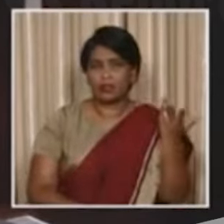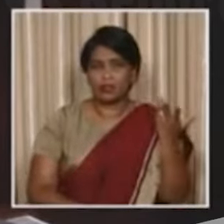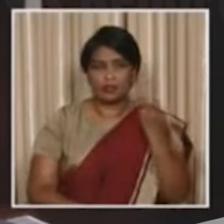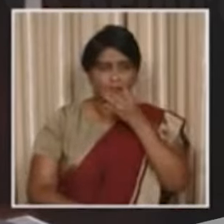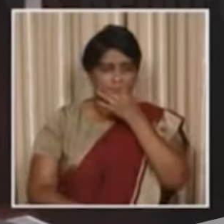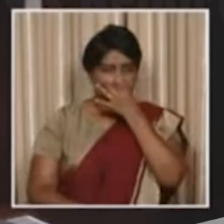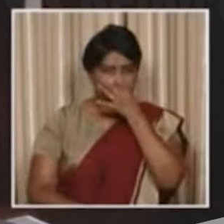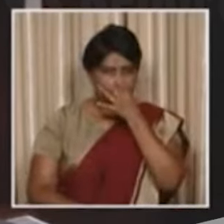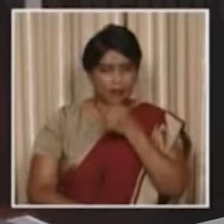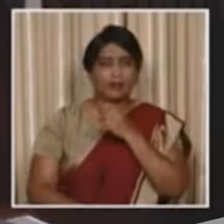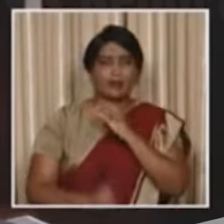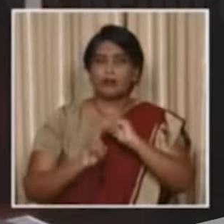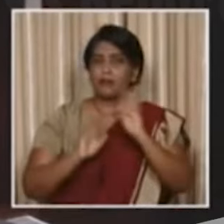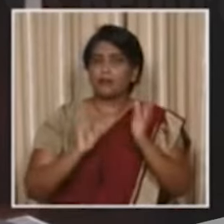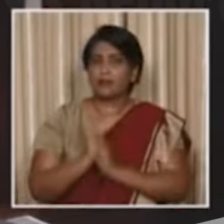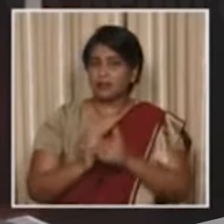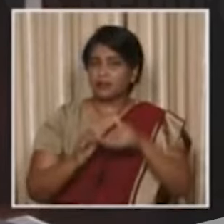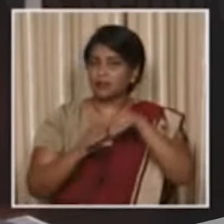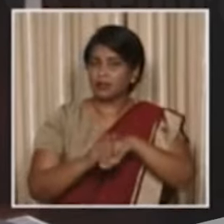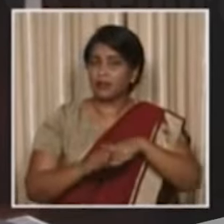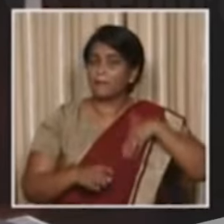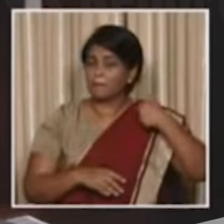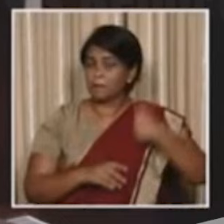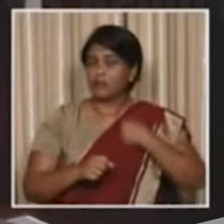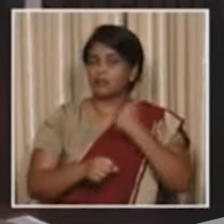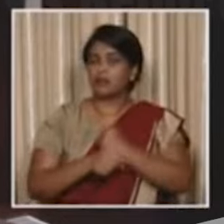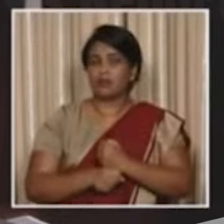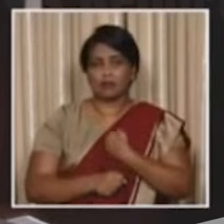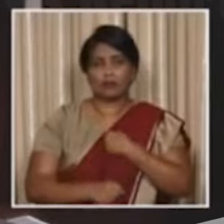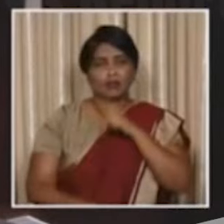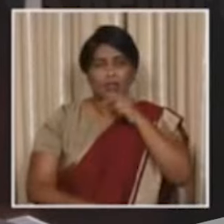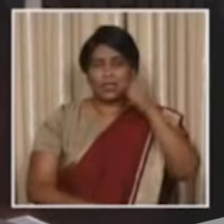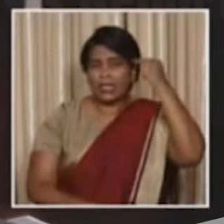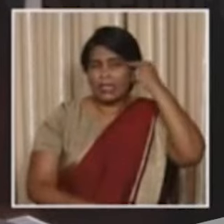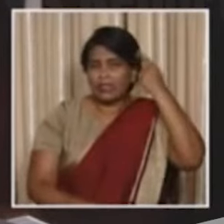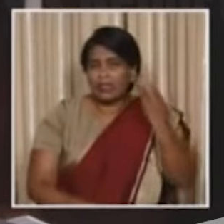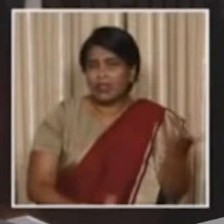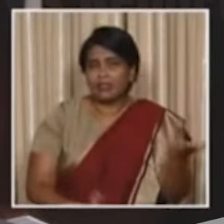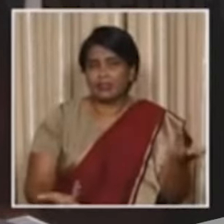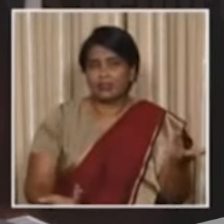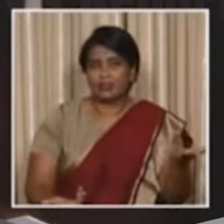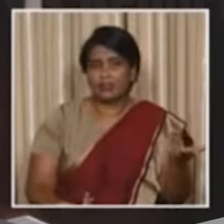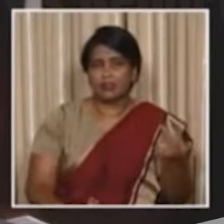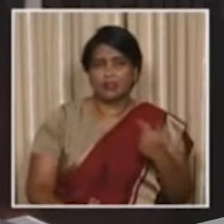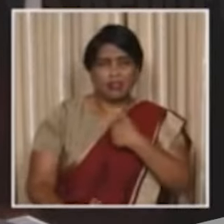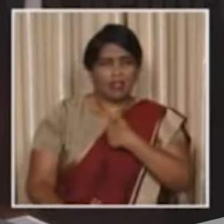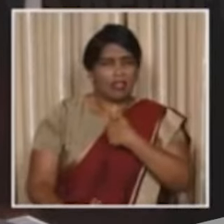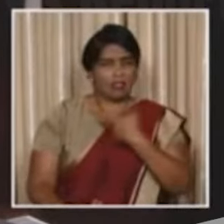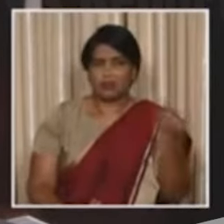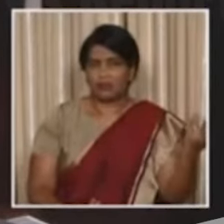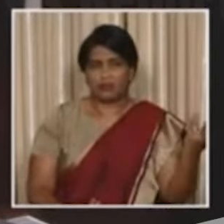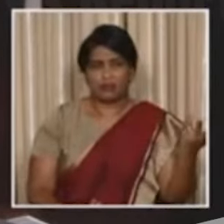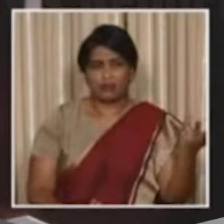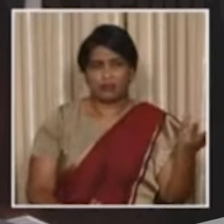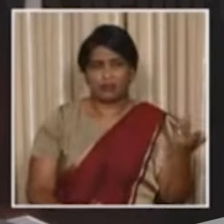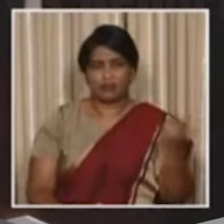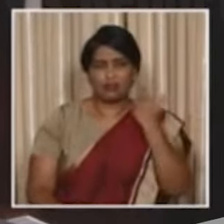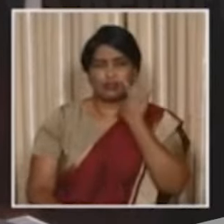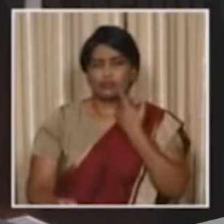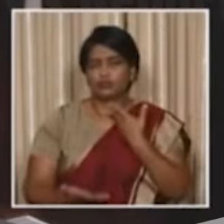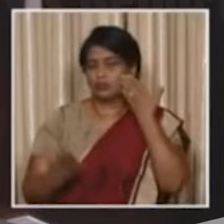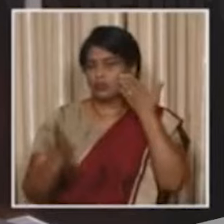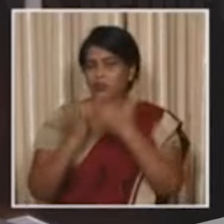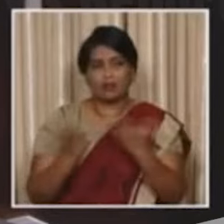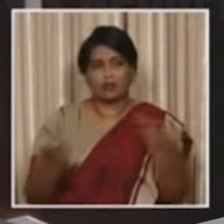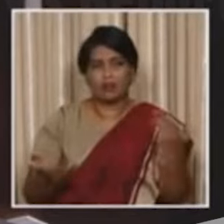මනකලකම් බෝට්ටුවක්. අගමැතිවරයා ප්‍රමුඛ ආණ්ඩුවට මං අහන්නේ හිතක් පපුවක් නැද්ද? හද ගැස්මක් නැද්ද? සංවේදී භාවයක්